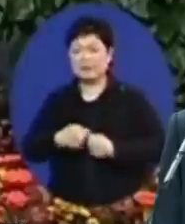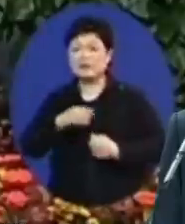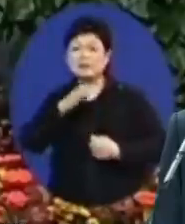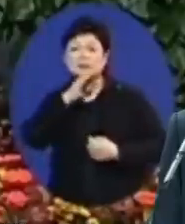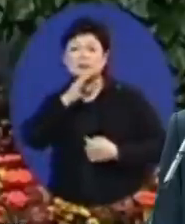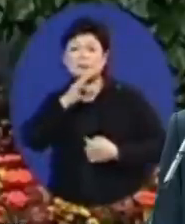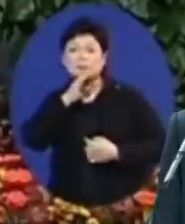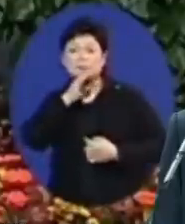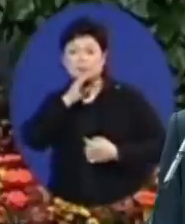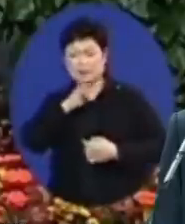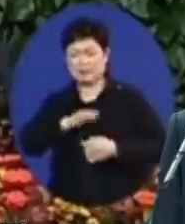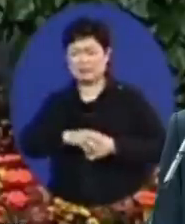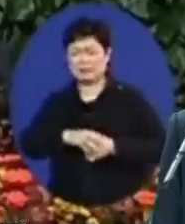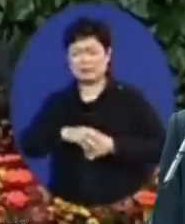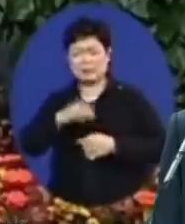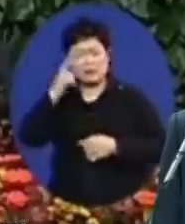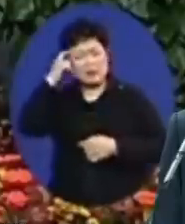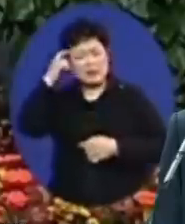되는 시간은